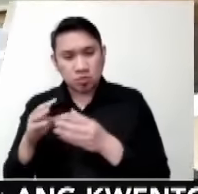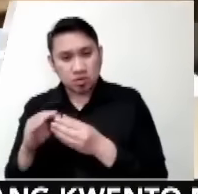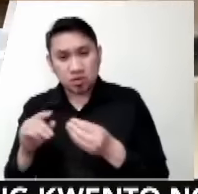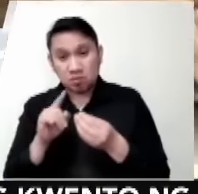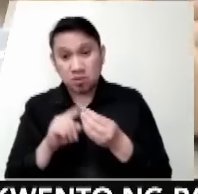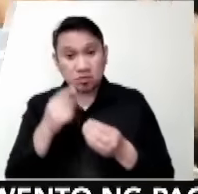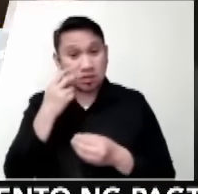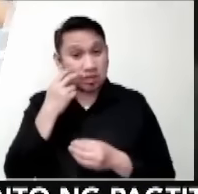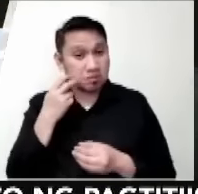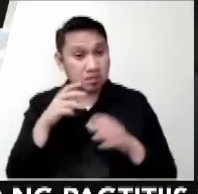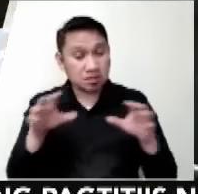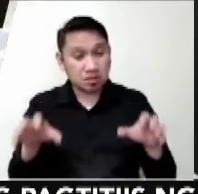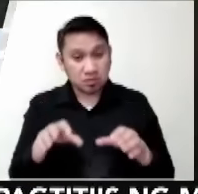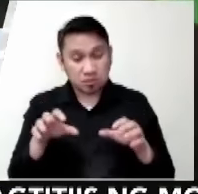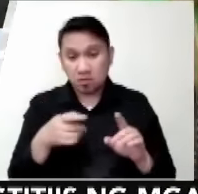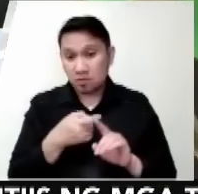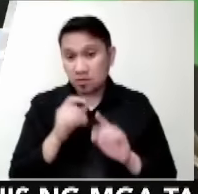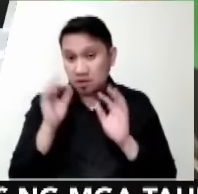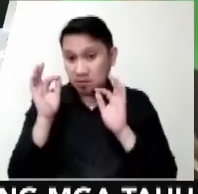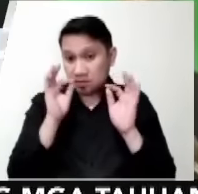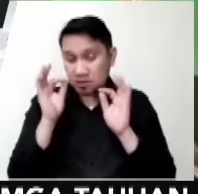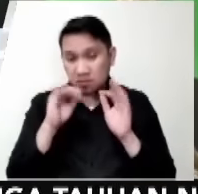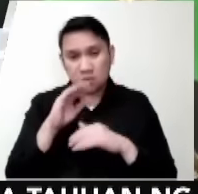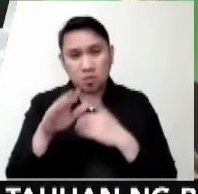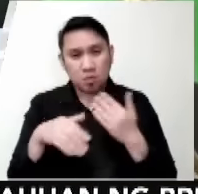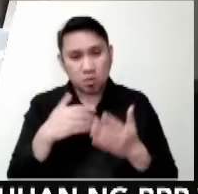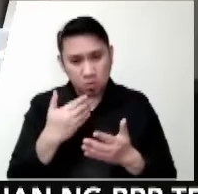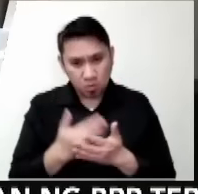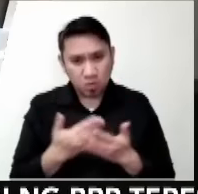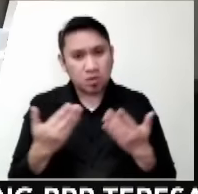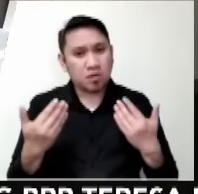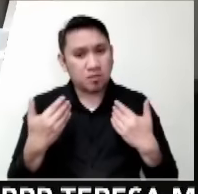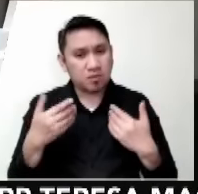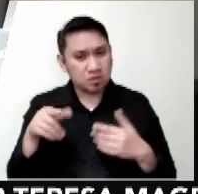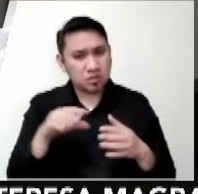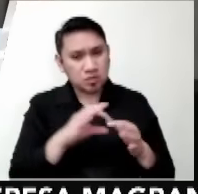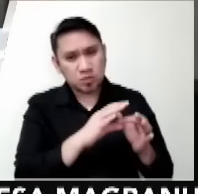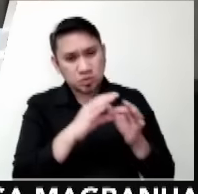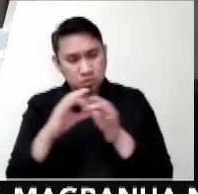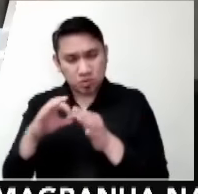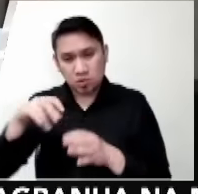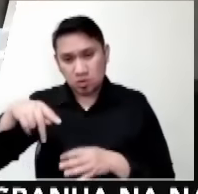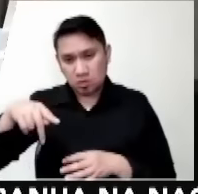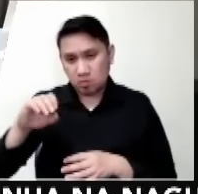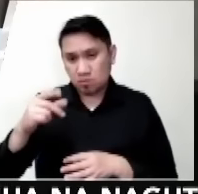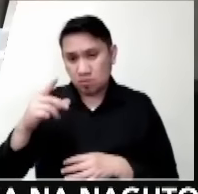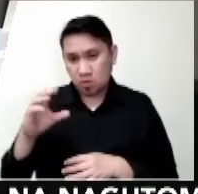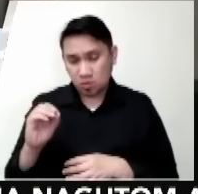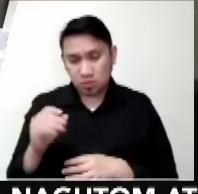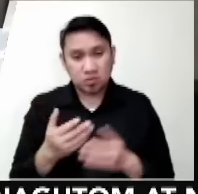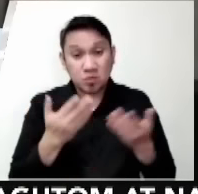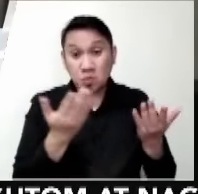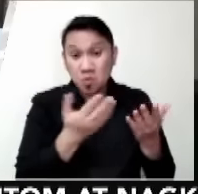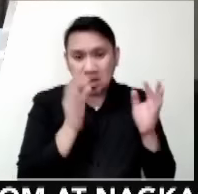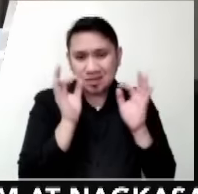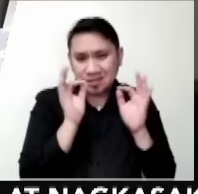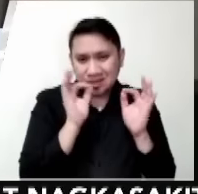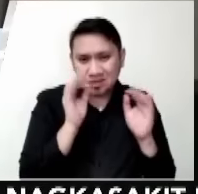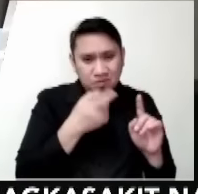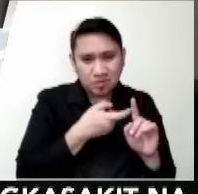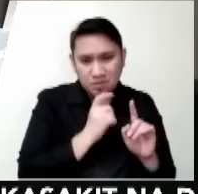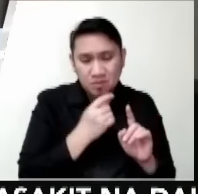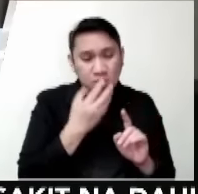Mula illegal na droga, lahat na uuwi ulit sa POGO. Yung drugs, no? Saan ba nanggagaling yung drugs? Sino ba